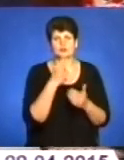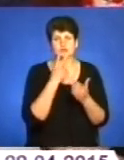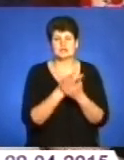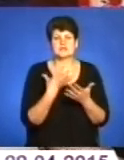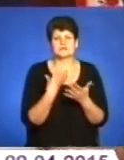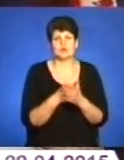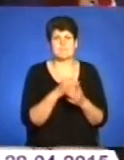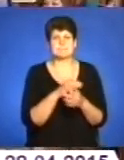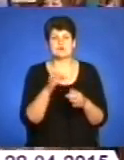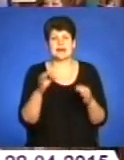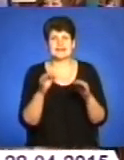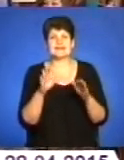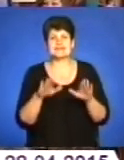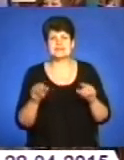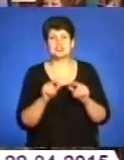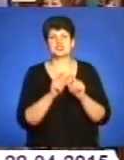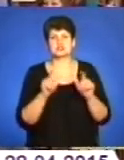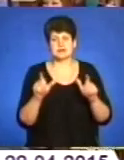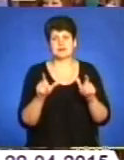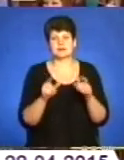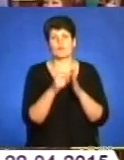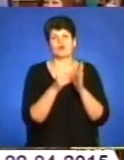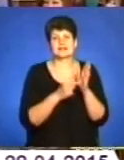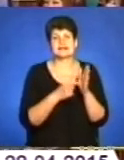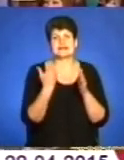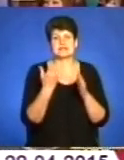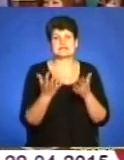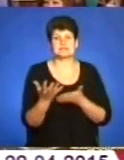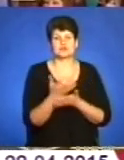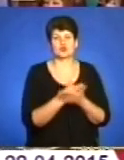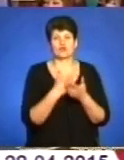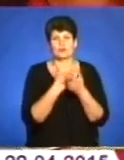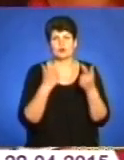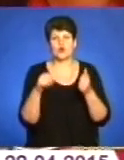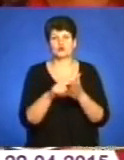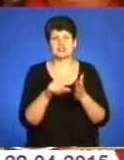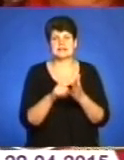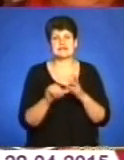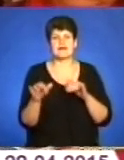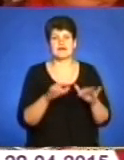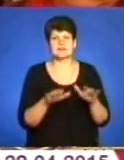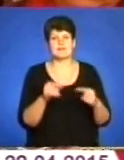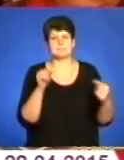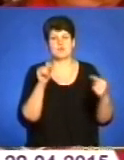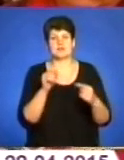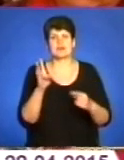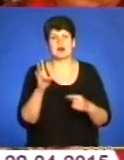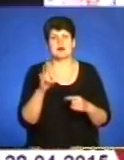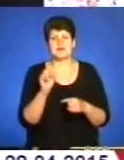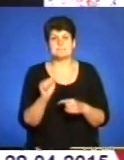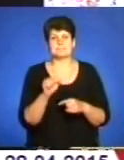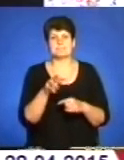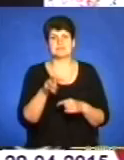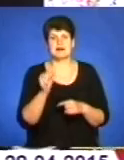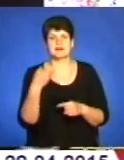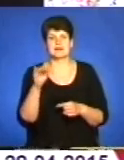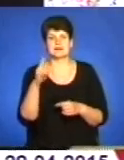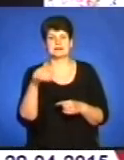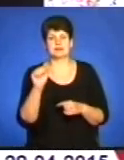проекти. Учні шкіл поділилися зібраною ними інформацією про учасників акцій протесту на Майдані, озвучили